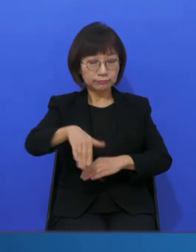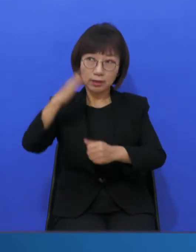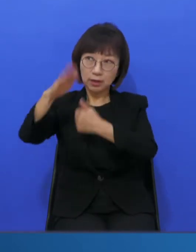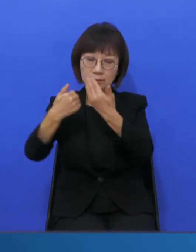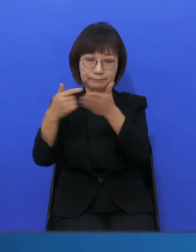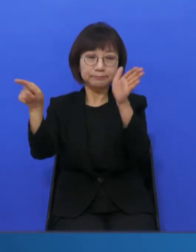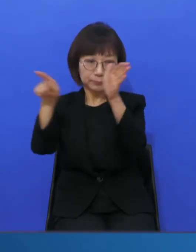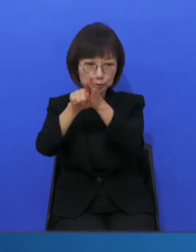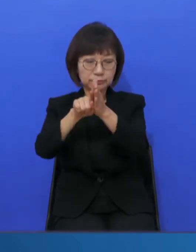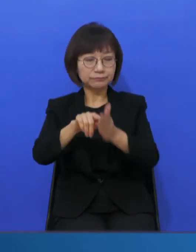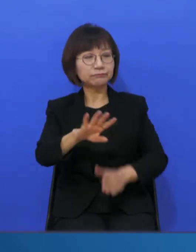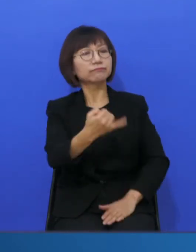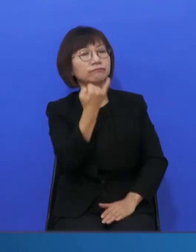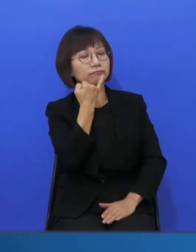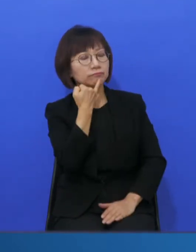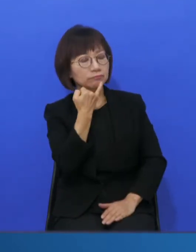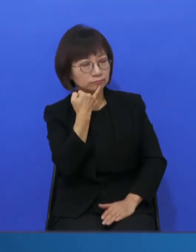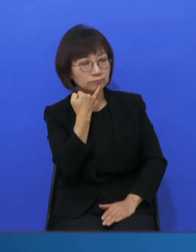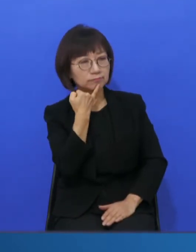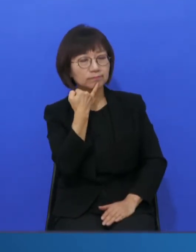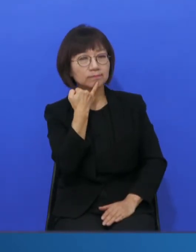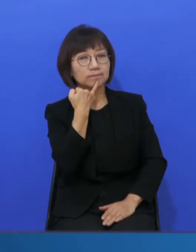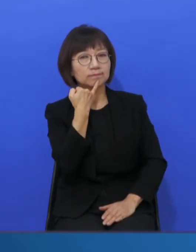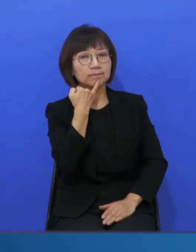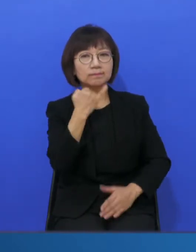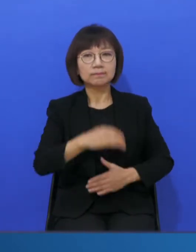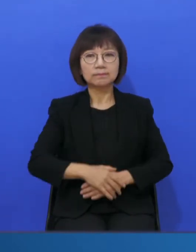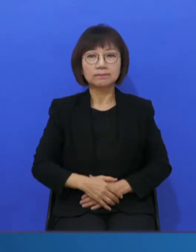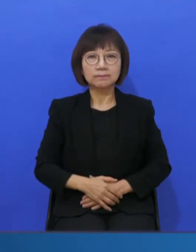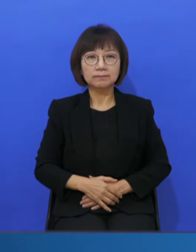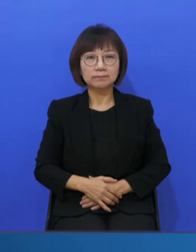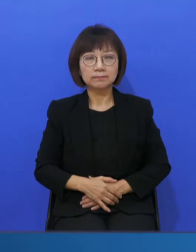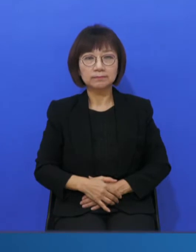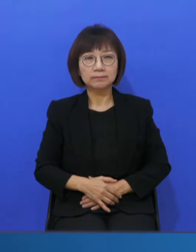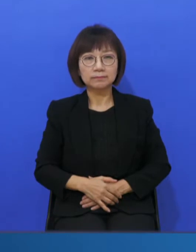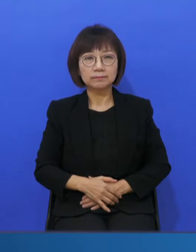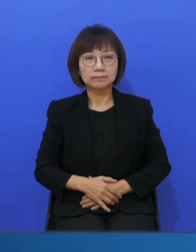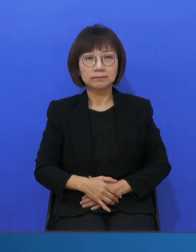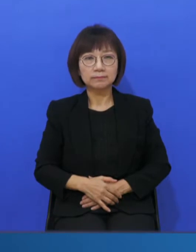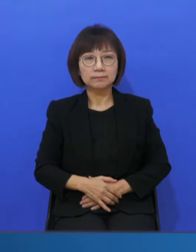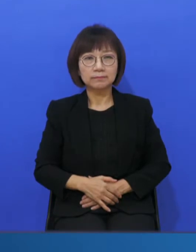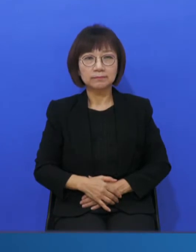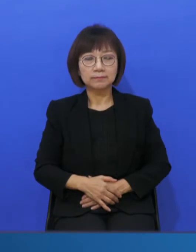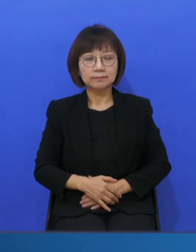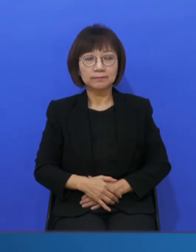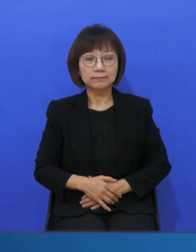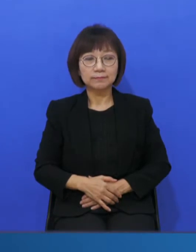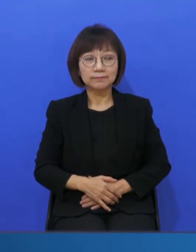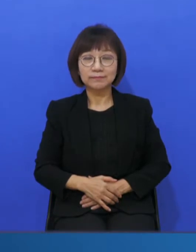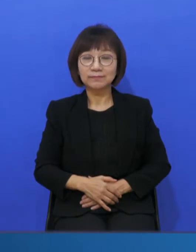때문에 괜찮다라고 해요. "It's okay because we believe in God." 그 마을에서는